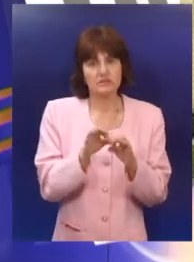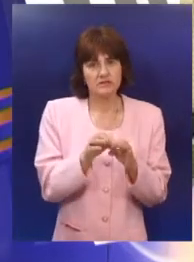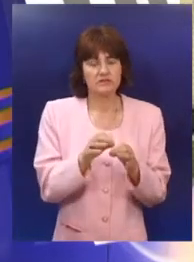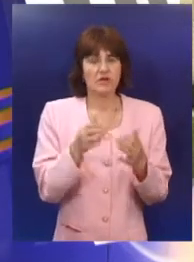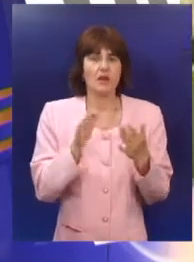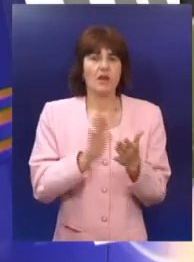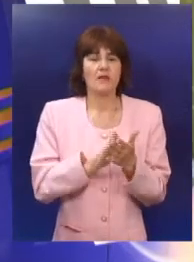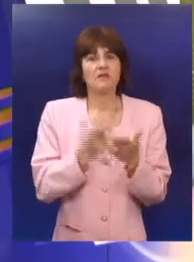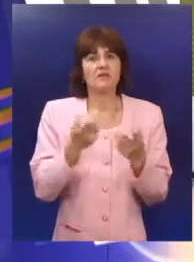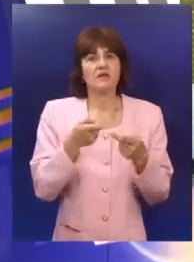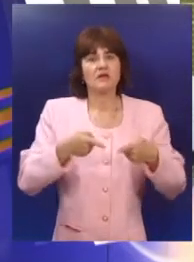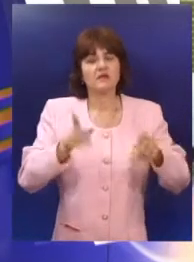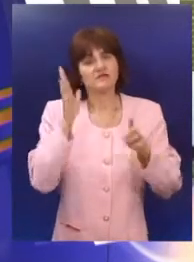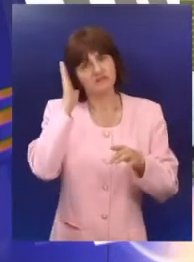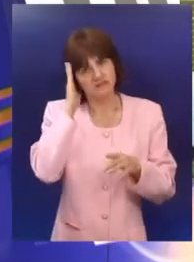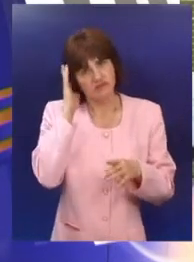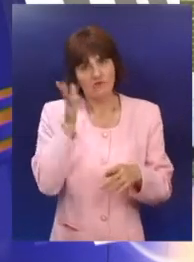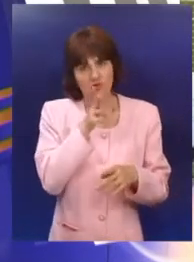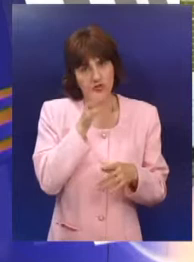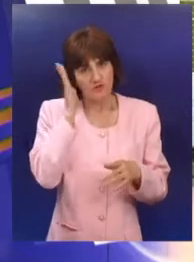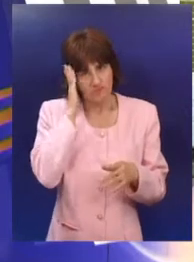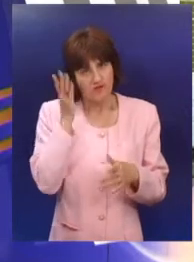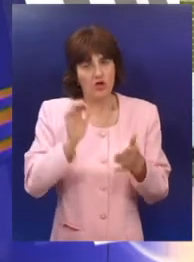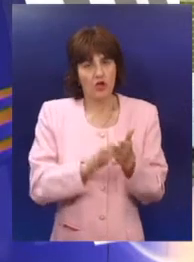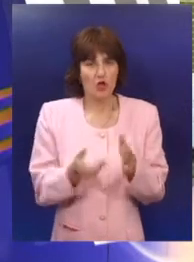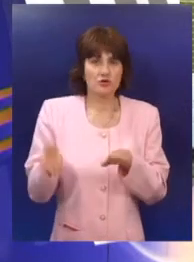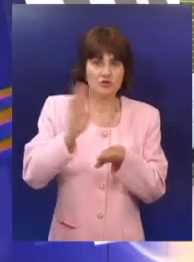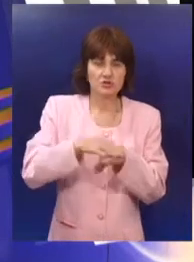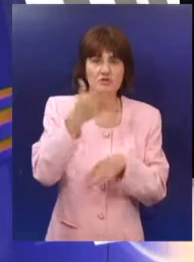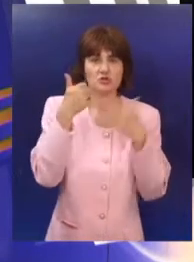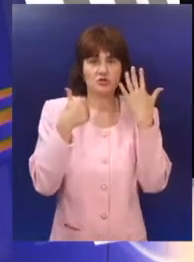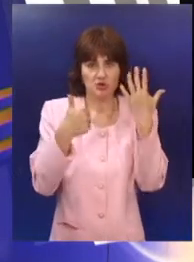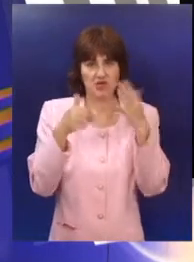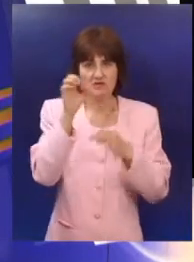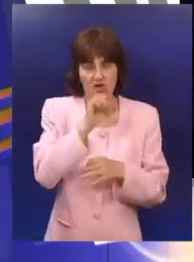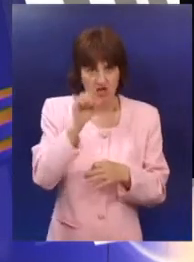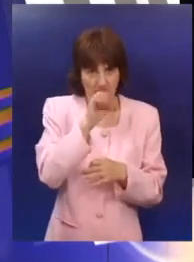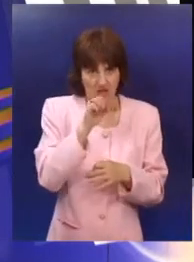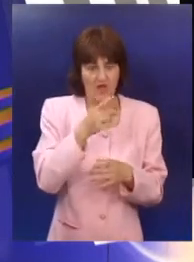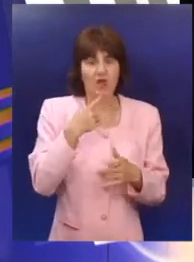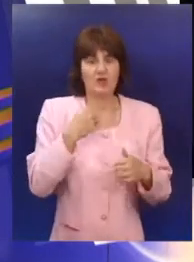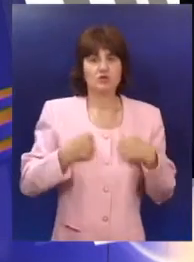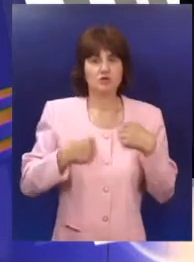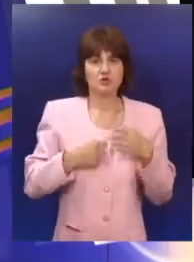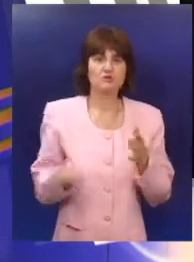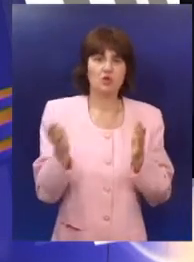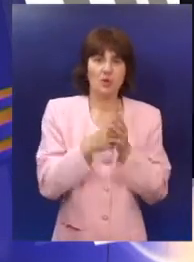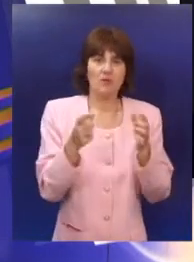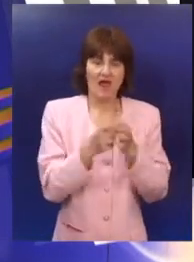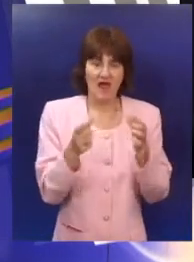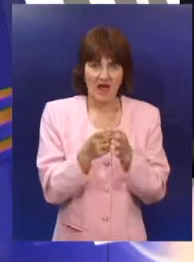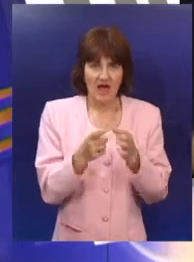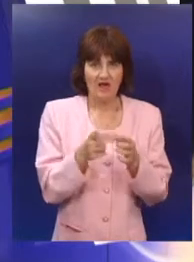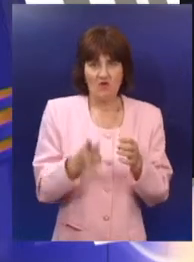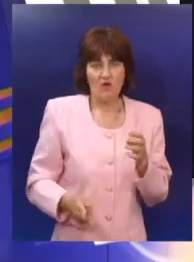6 do 45 evra u zavisnosti od broja ležajeva. Prevoz automobila košta 30 evra. Subotičani mogu kupiti i kartu za